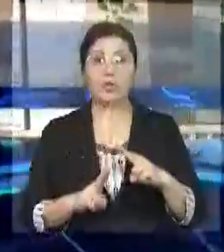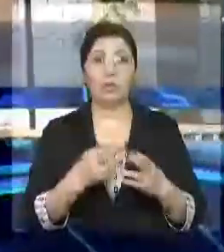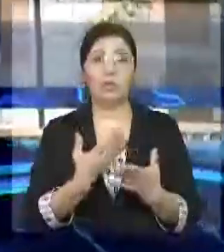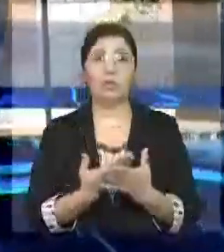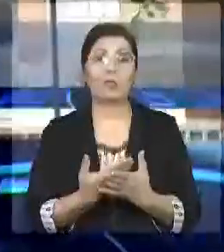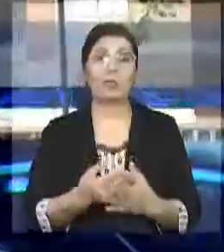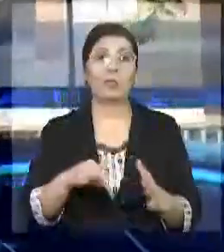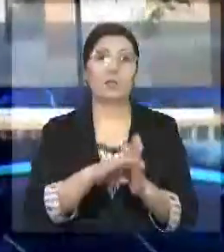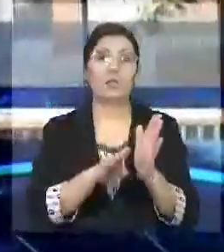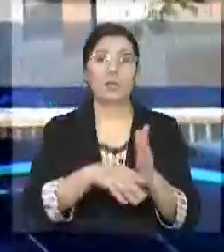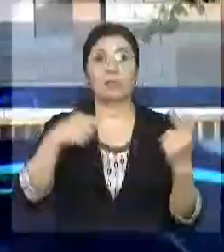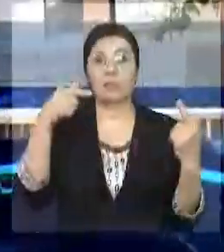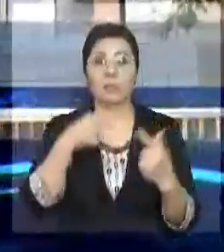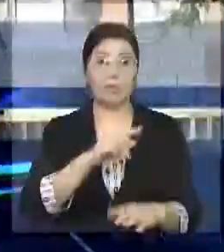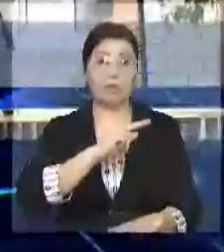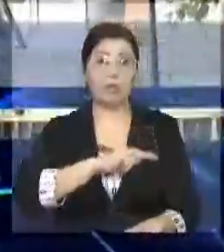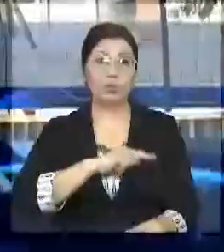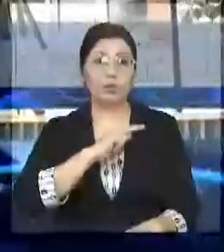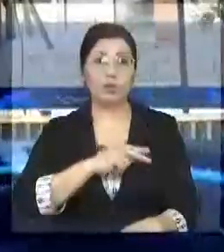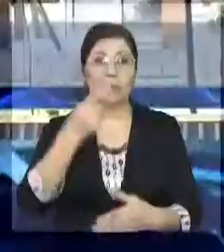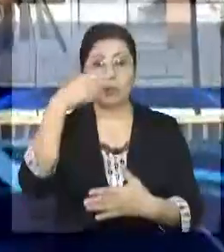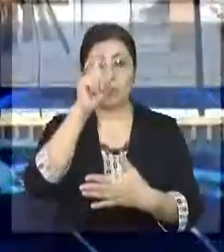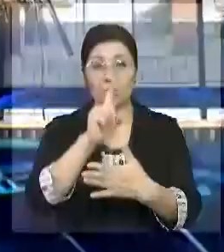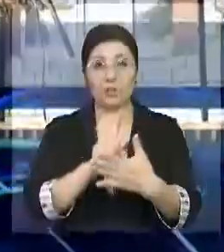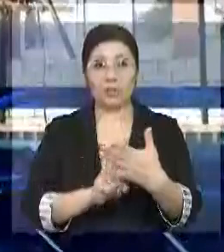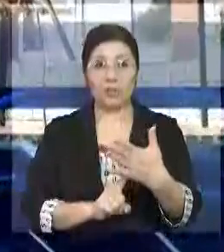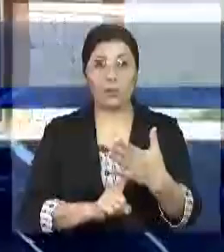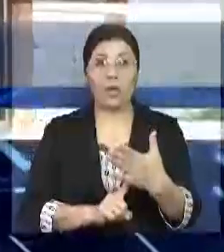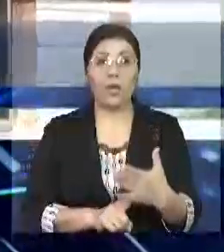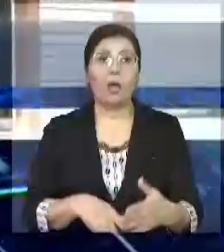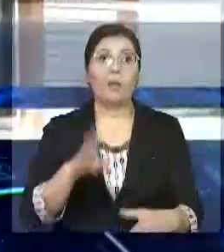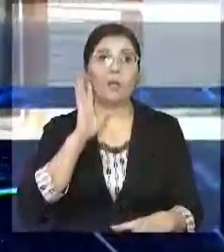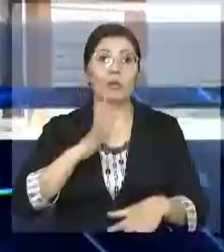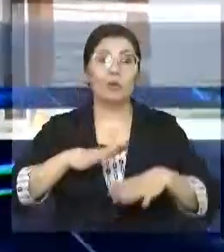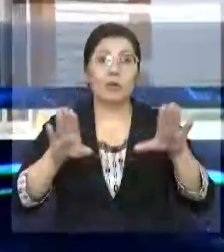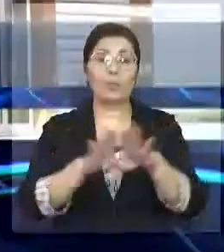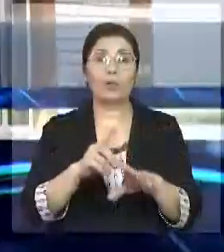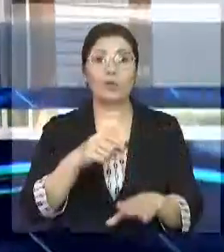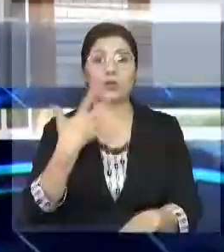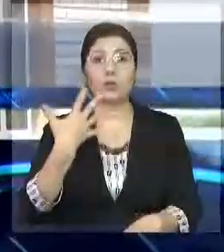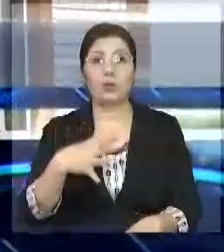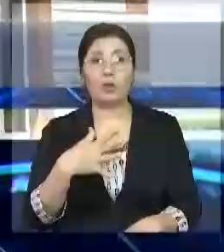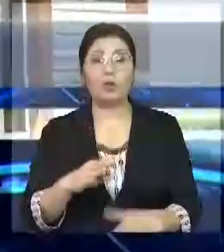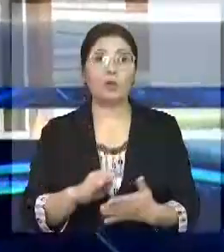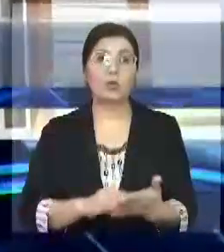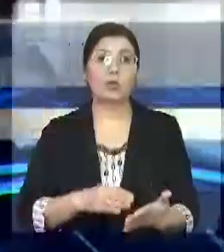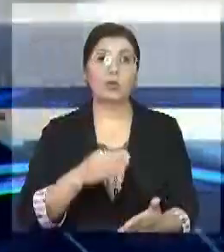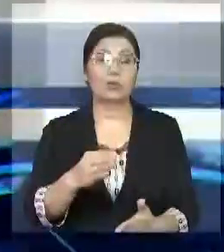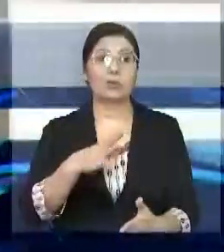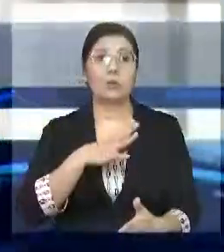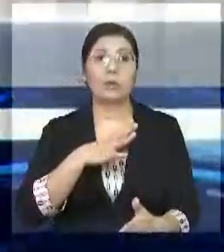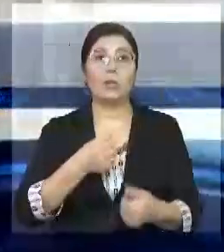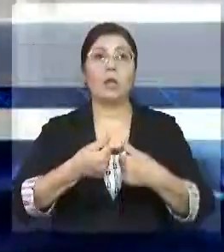Кестеге сәйкес атқарылып жатқан жұмыс көңілге сенім ұялатады. Айта кетейік, тасқын кезінде мұнда 150-ге жуық арыз түсті.